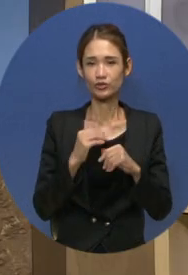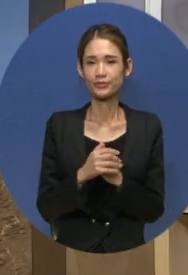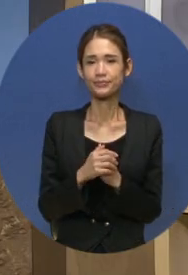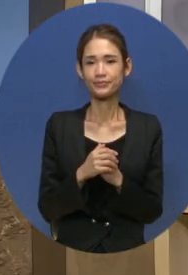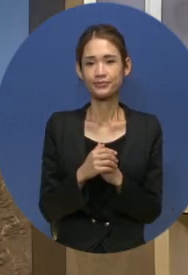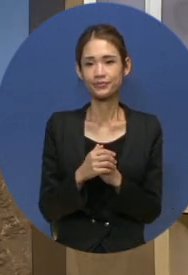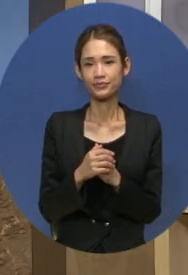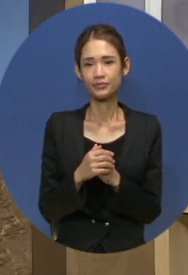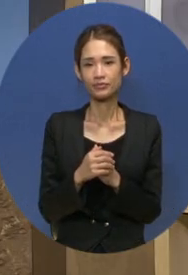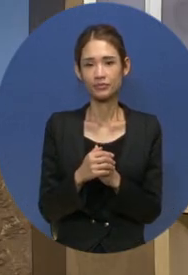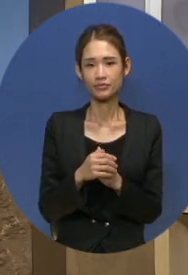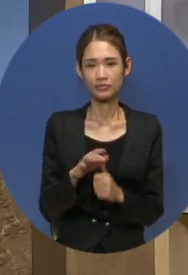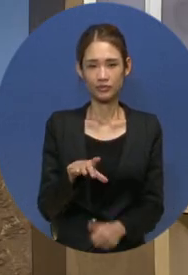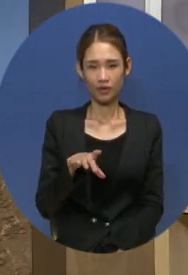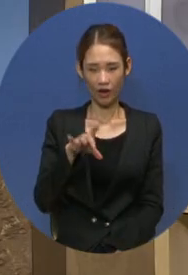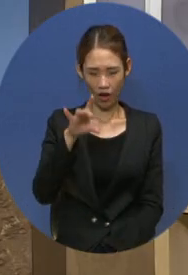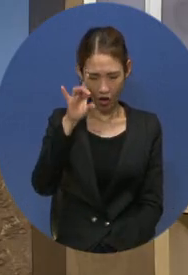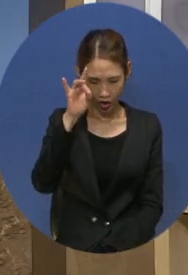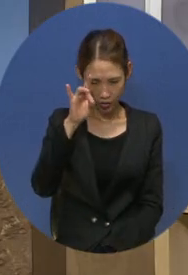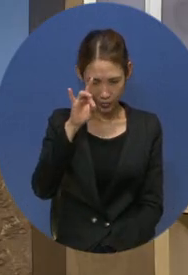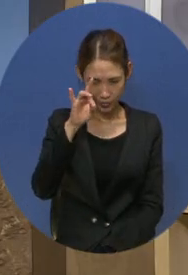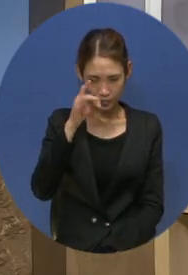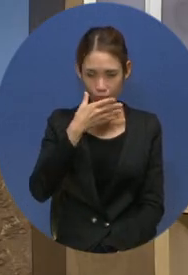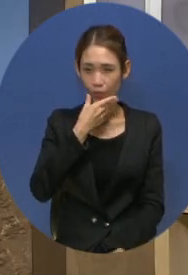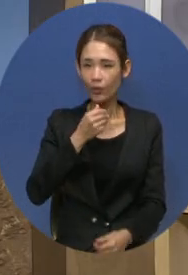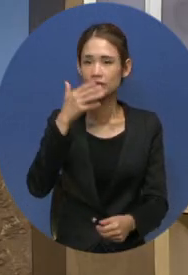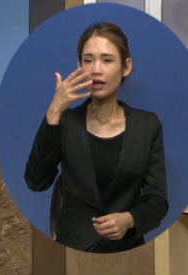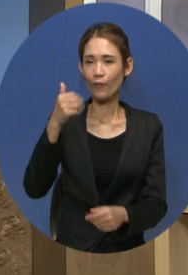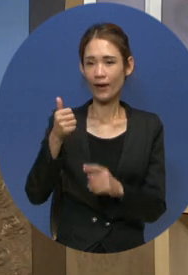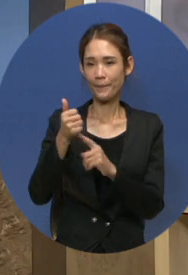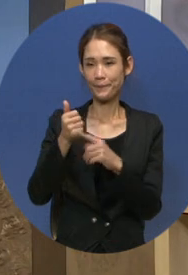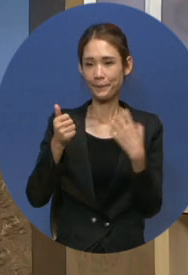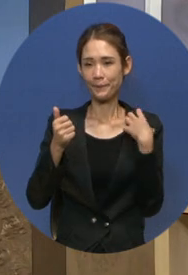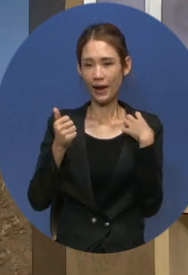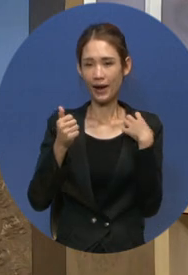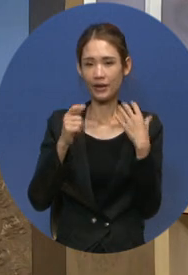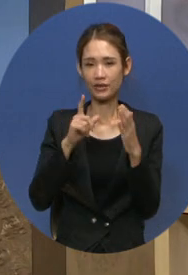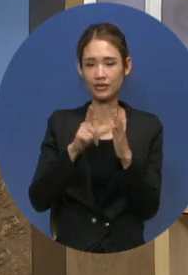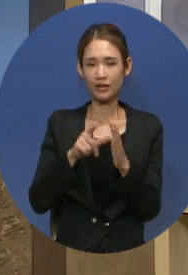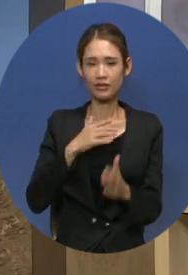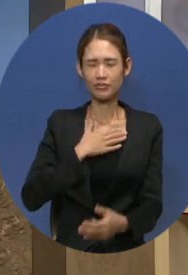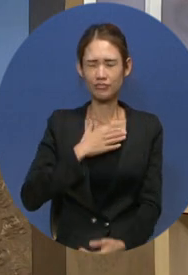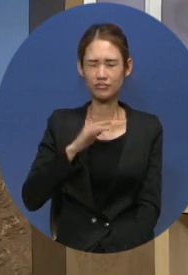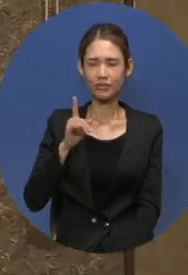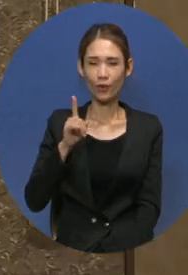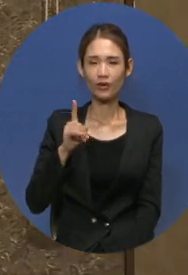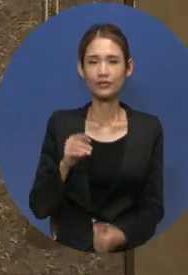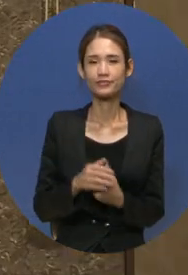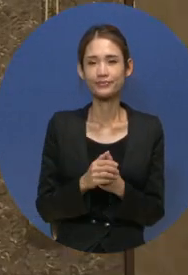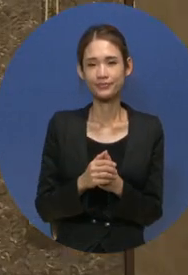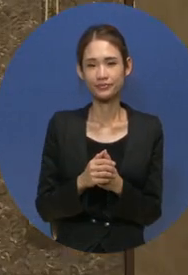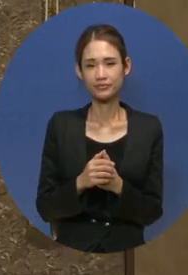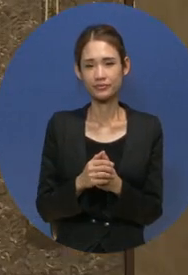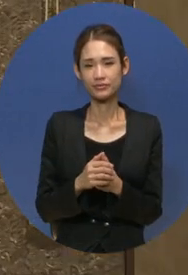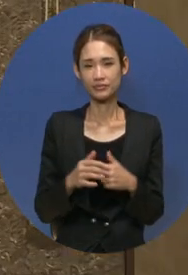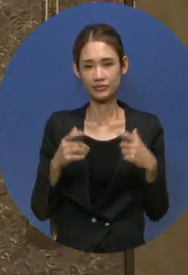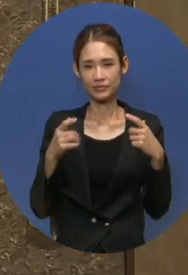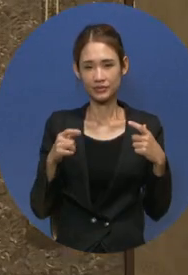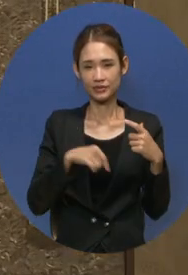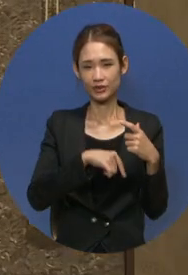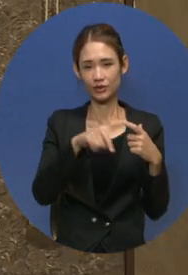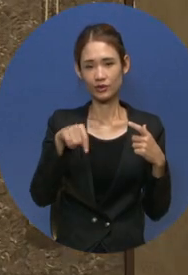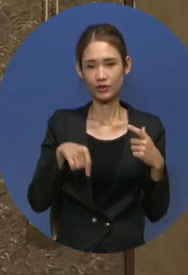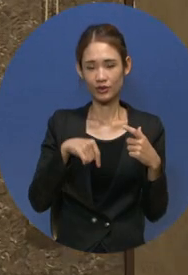계신데요. 처음 그 초대 관장이 되셨을 때는 좀 기분이 어떠셨나요? 이 지역